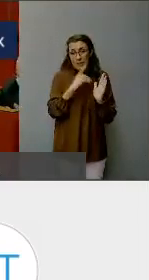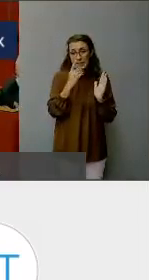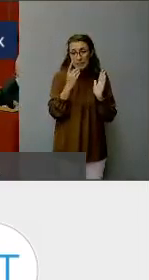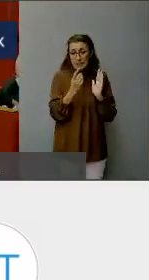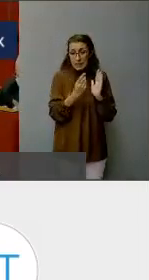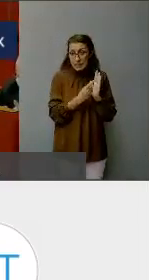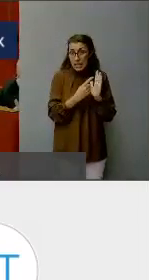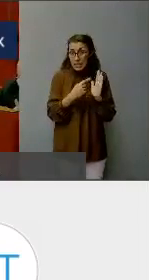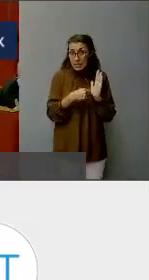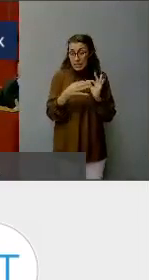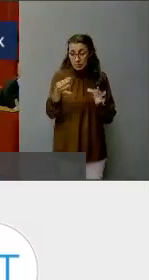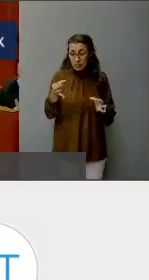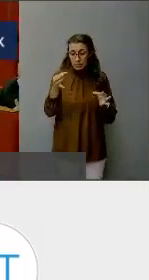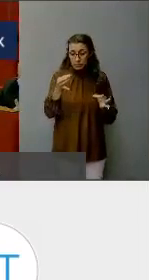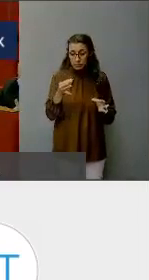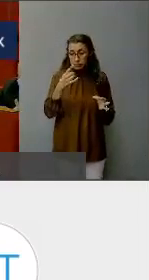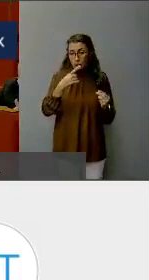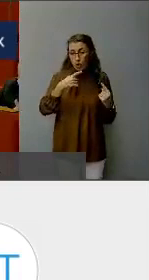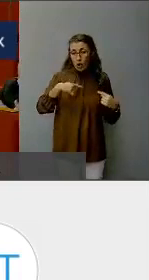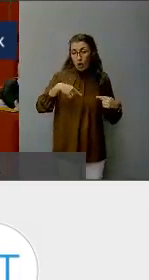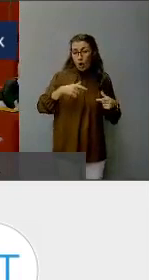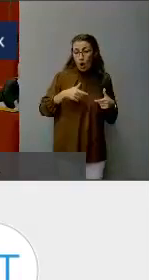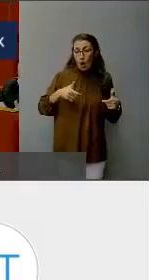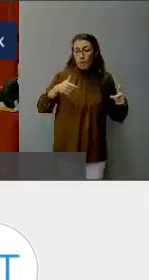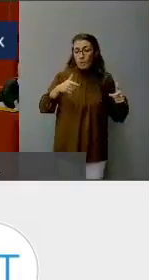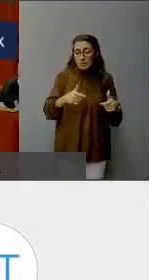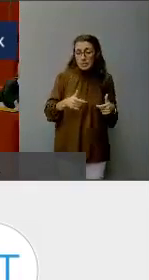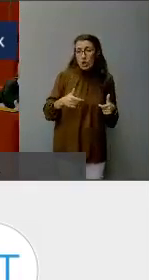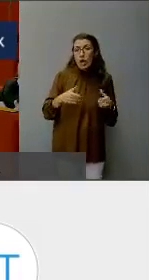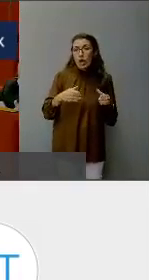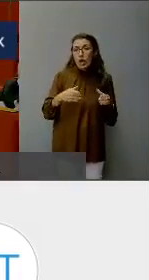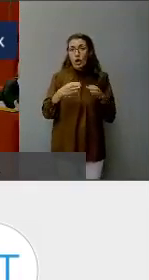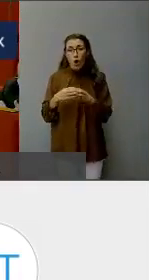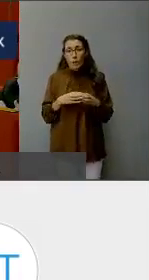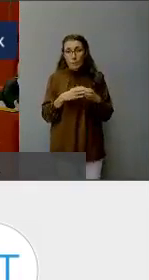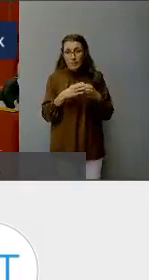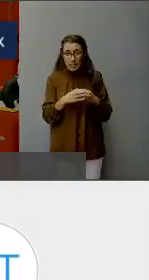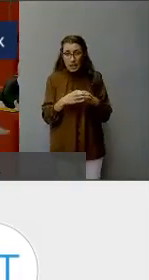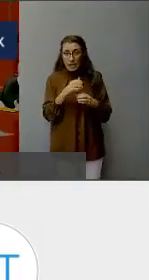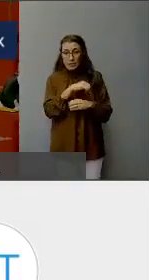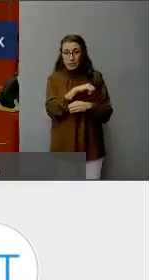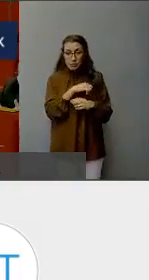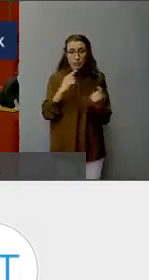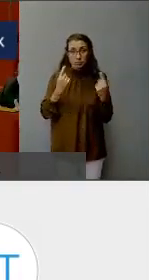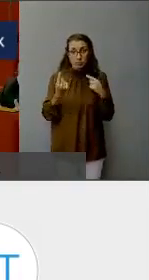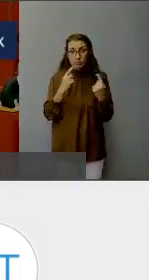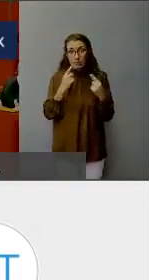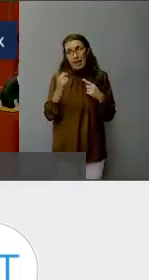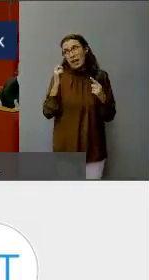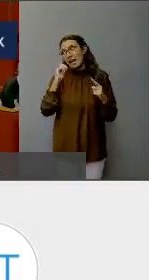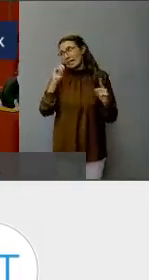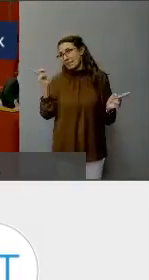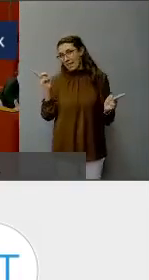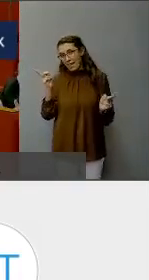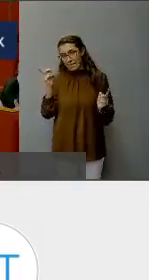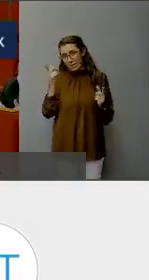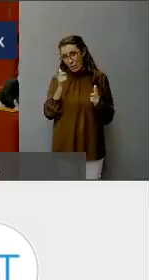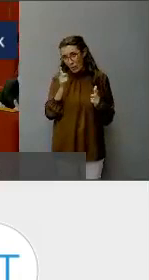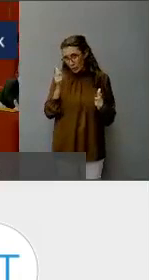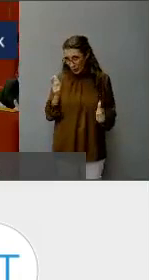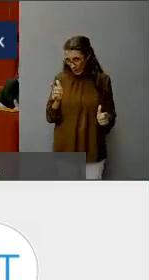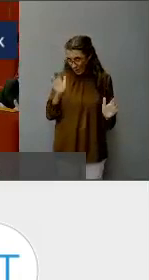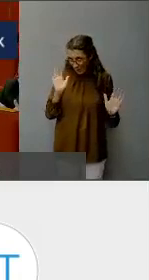in commissione sentiamo i comitati sentiamo il municipio quando va bene e se va